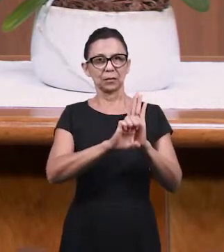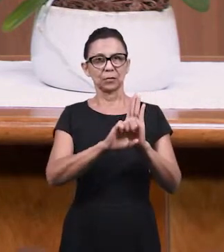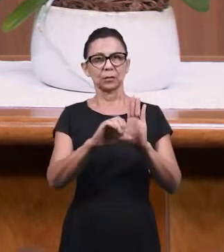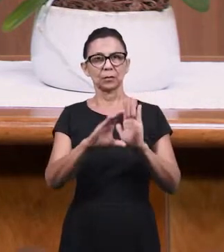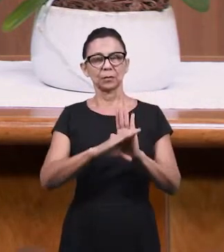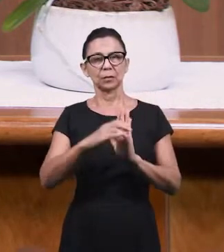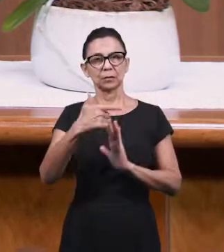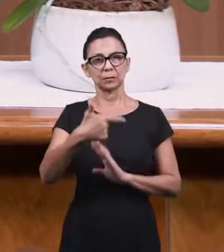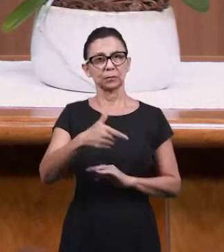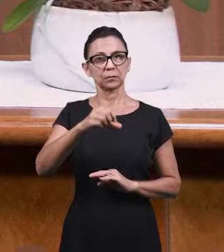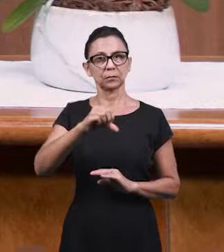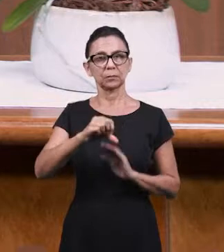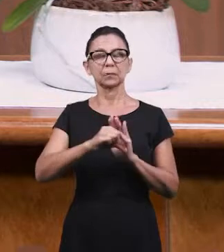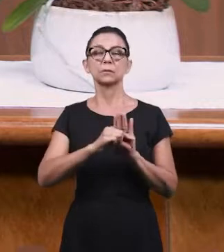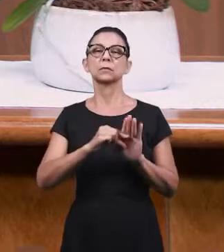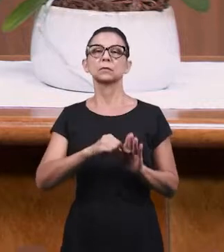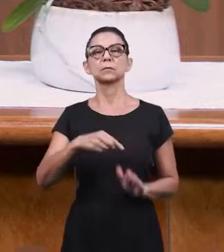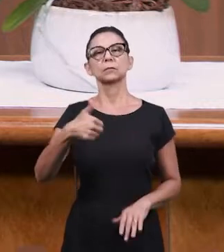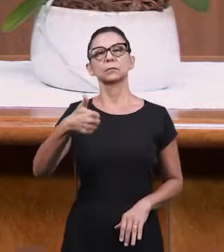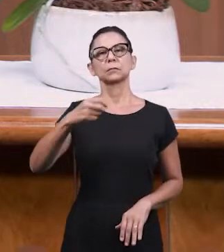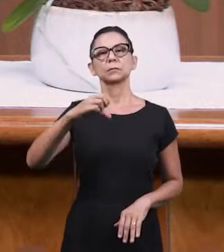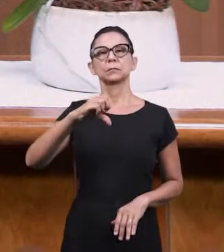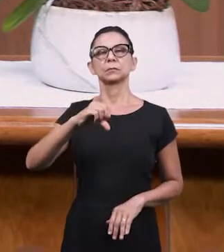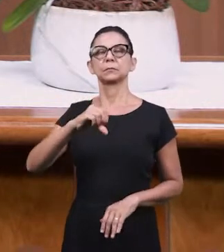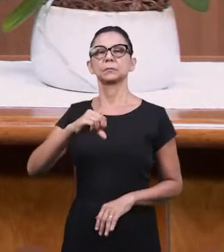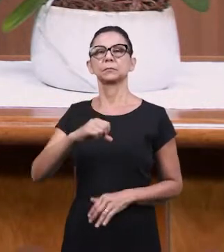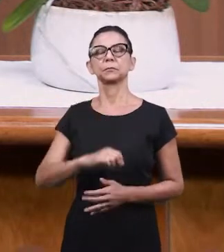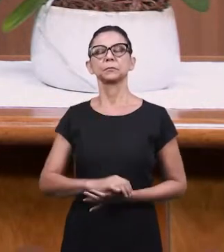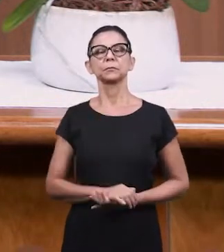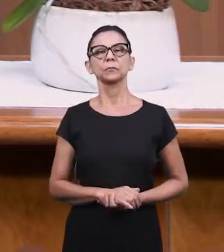Exode chapitre 29, verset 19.